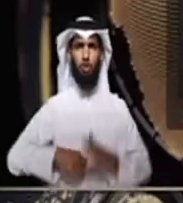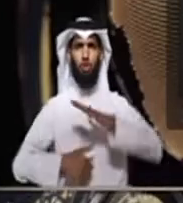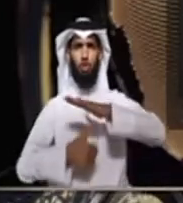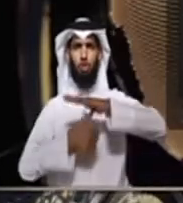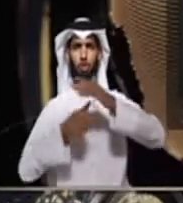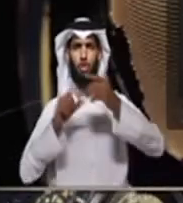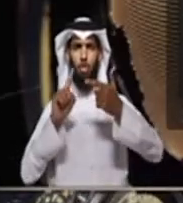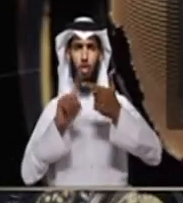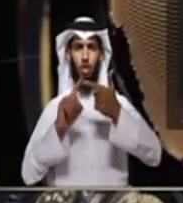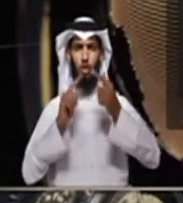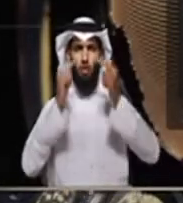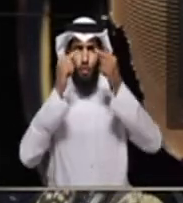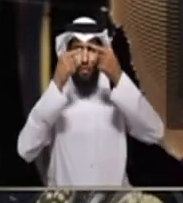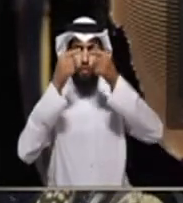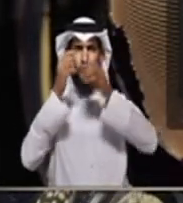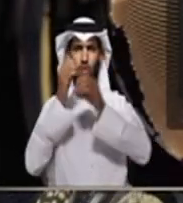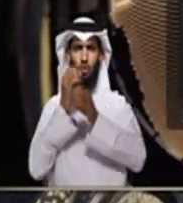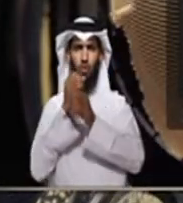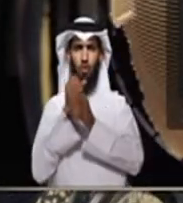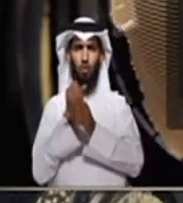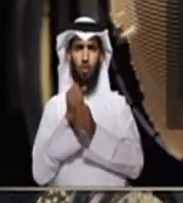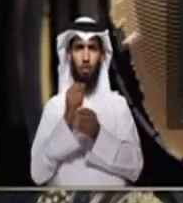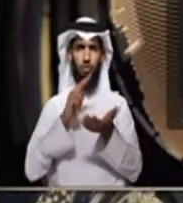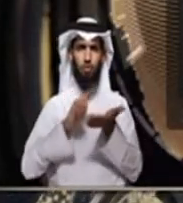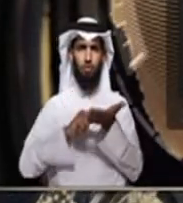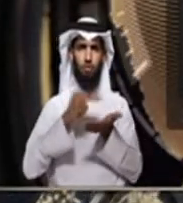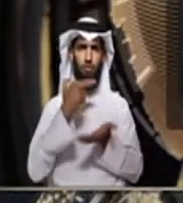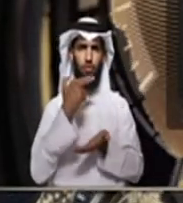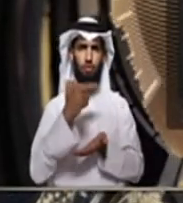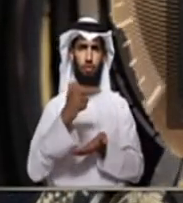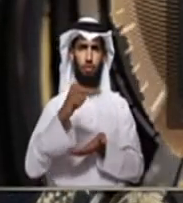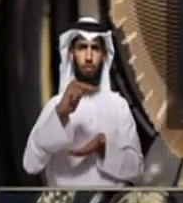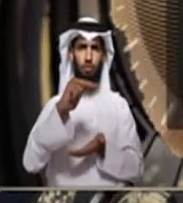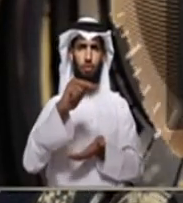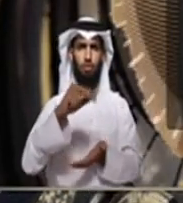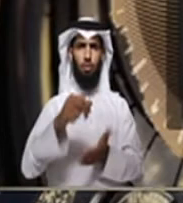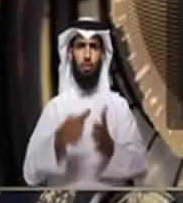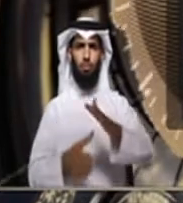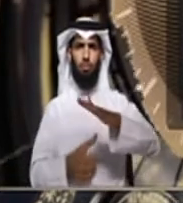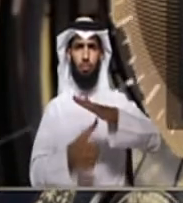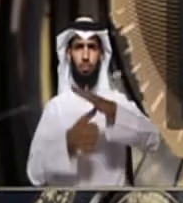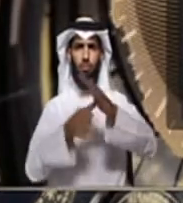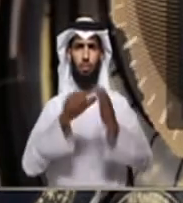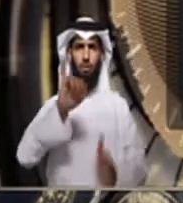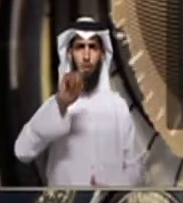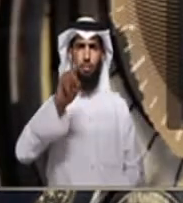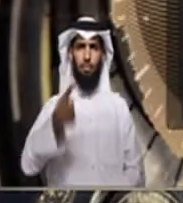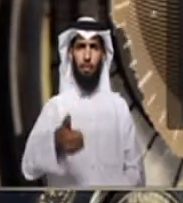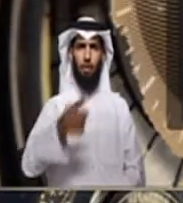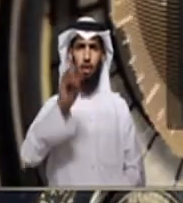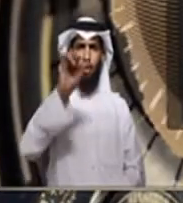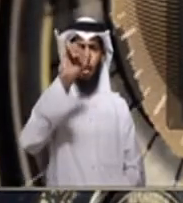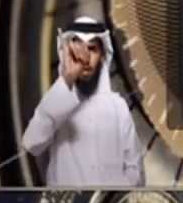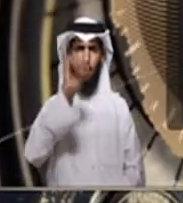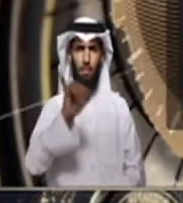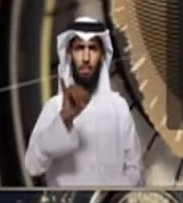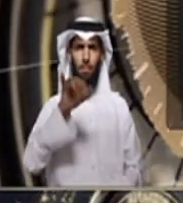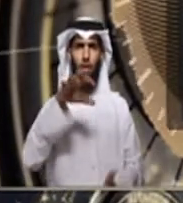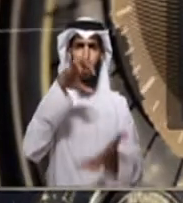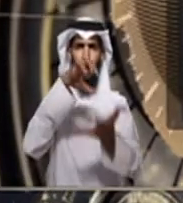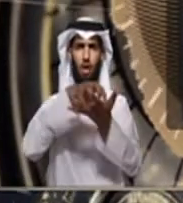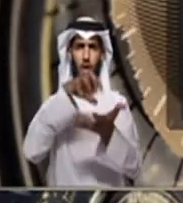عاد الشيخ نواف الأحمد الجابر الصباح حفظه الله ببرقية تهنئة إلى فخامة الرئيس إبراهيم محمد صولح رئيس